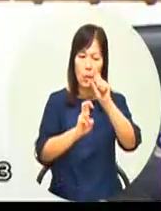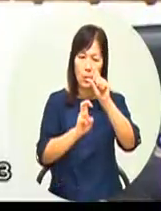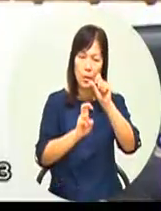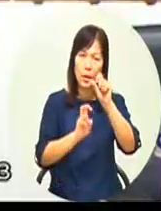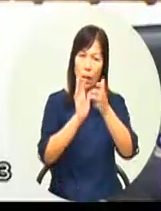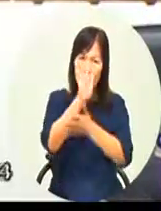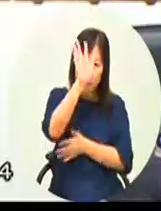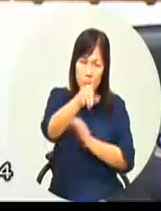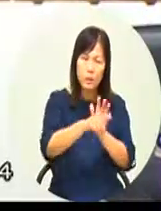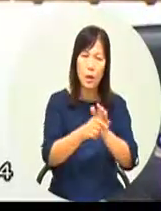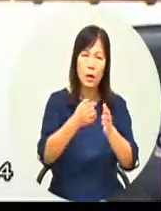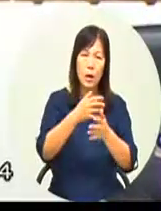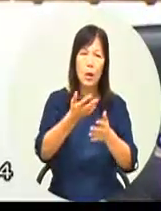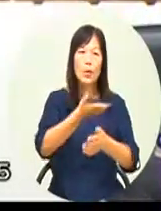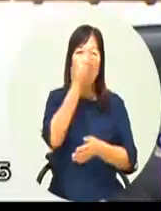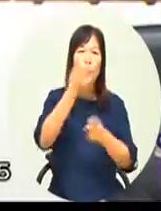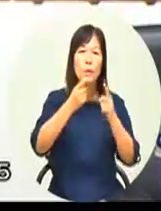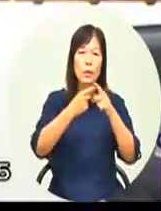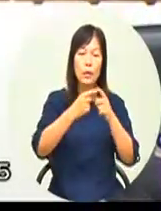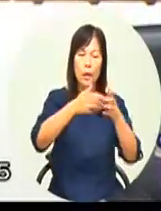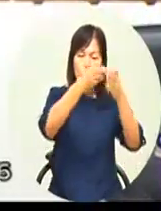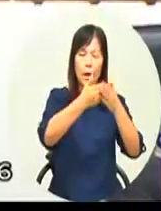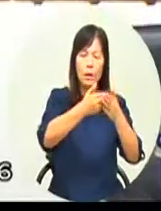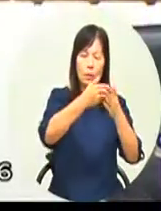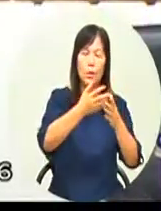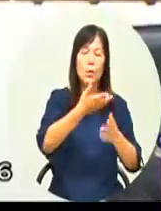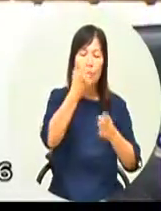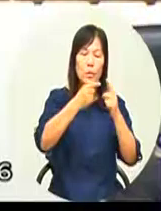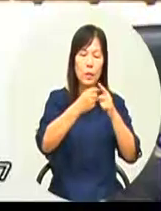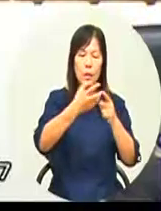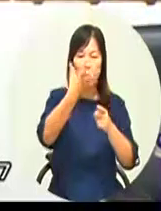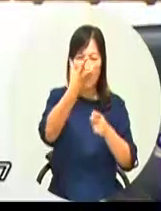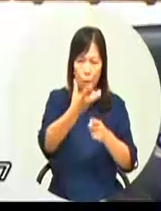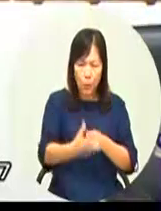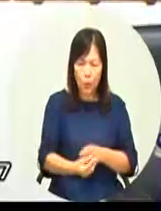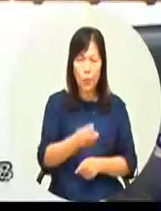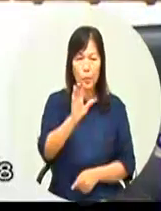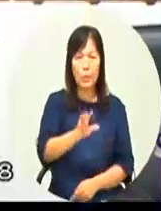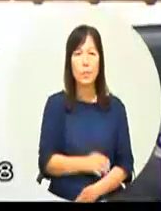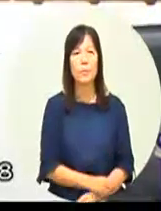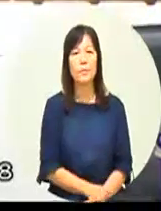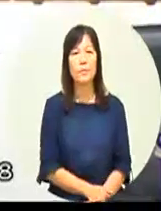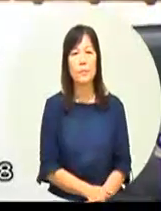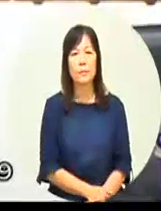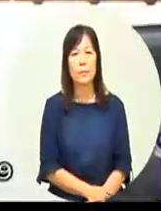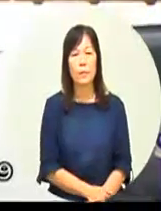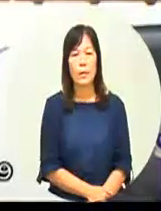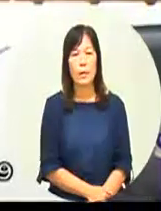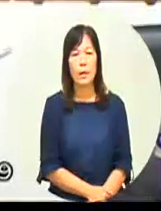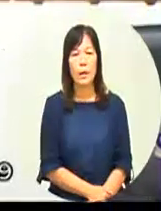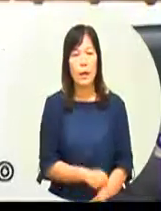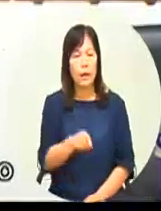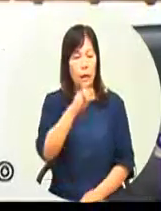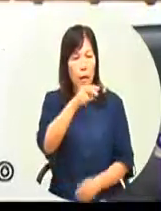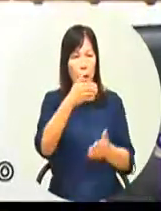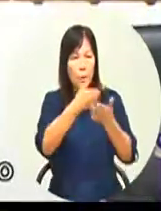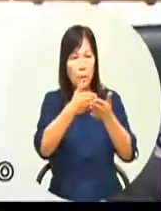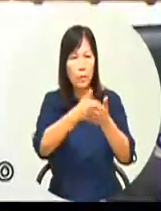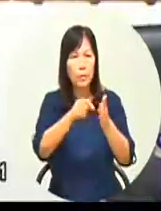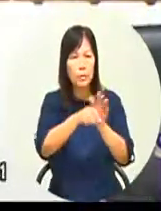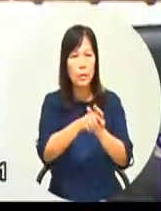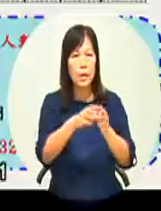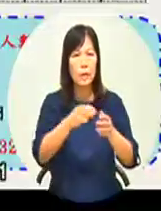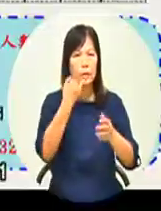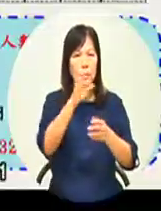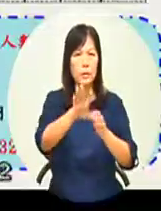后，旅客大陆旅客来的人数就下降非常的多。 那我们看一下这个图哦，交通部观光